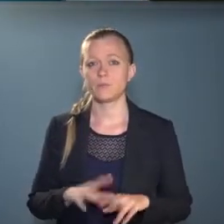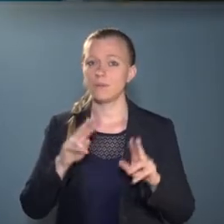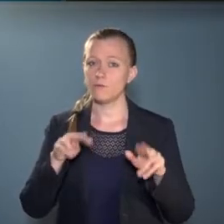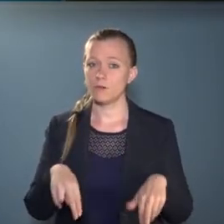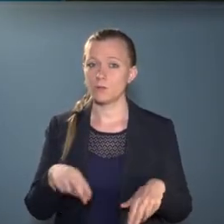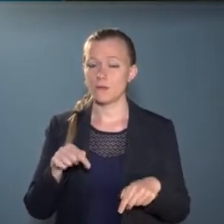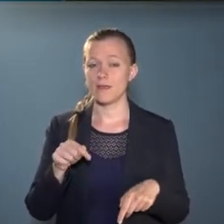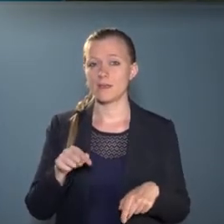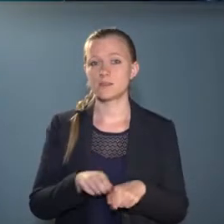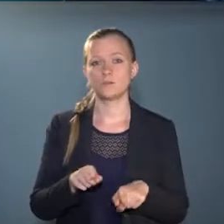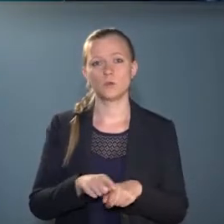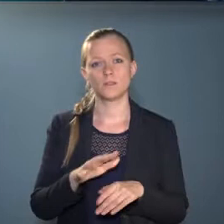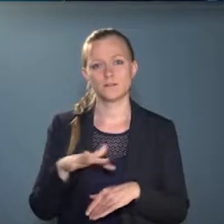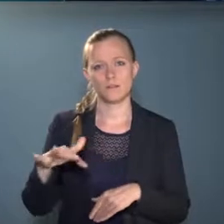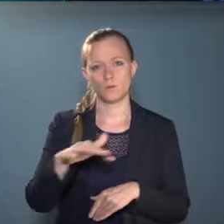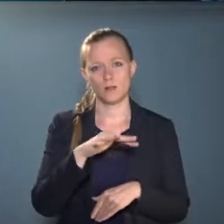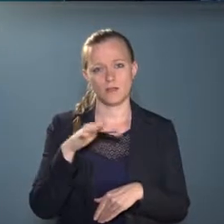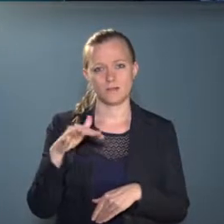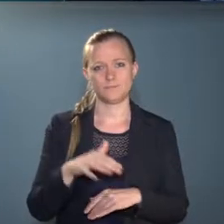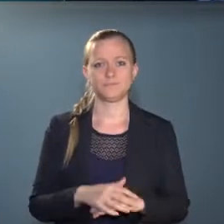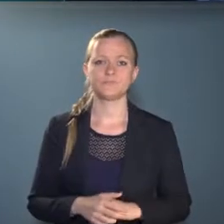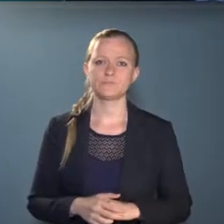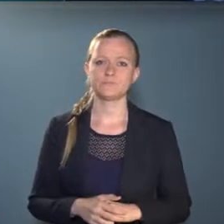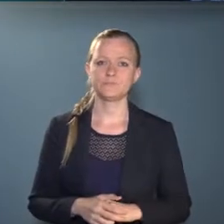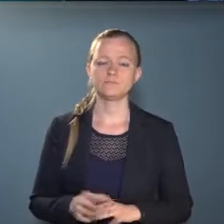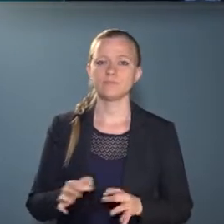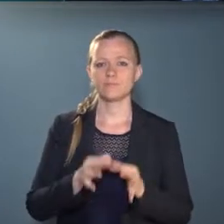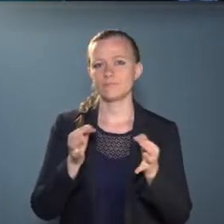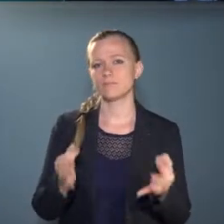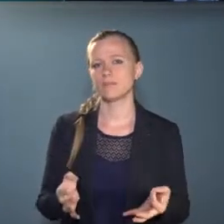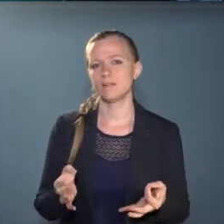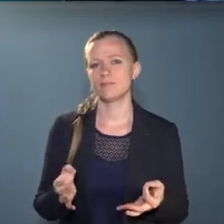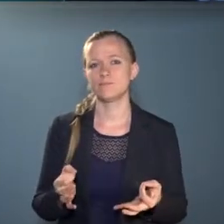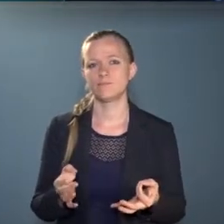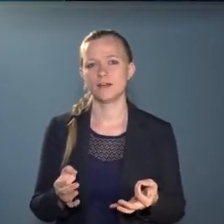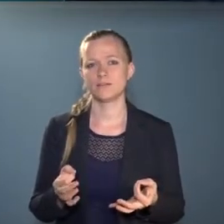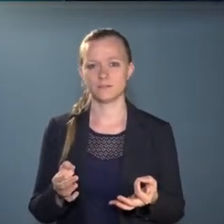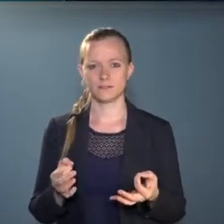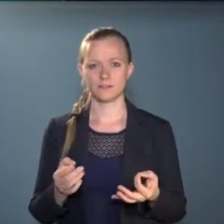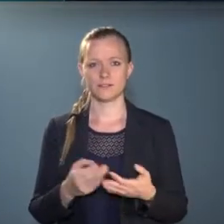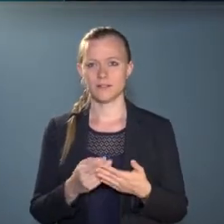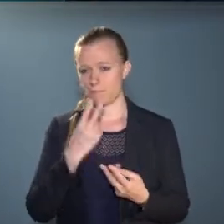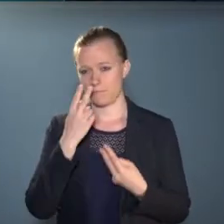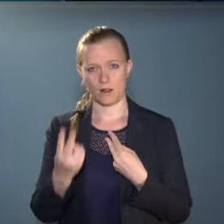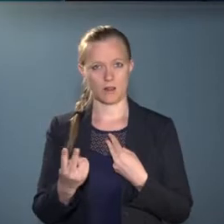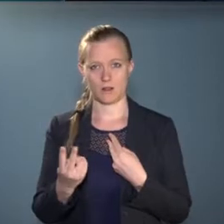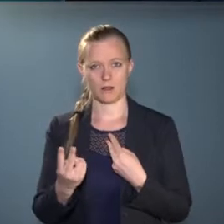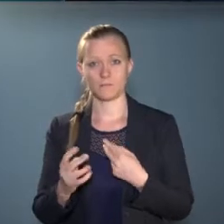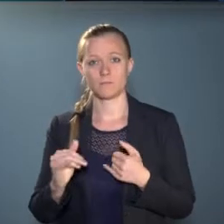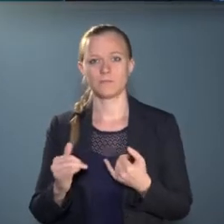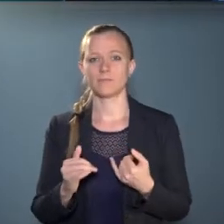valójában ez egy olyan terület, amely nyilvánvalóan nem szemmel látható,